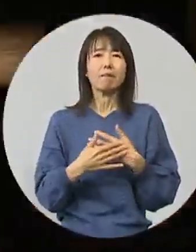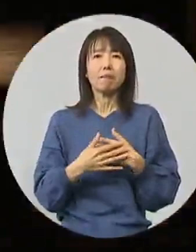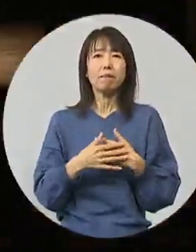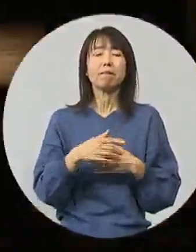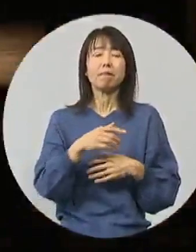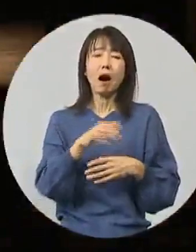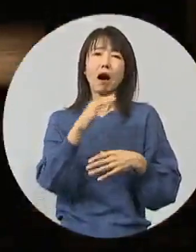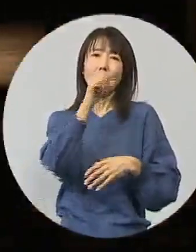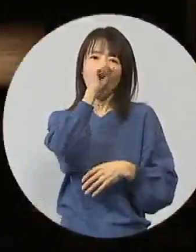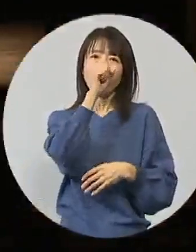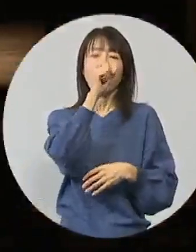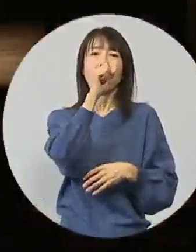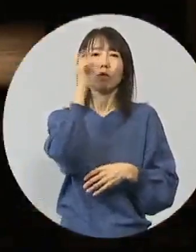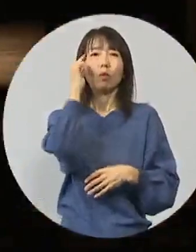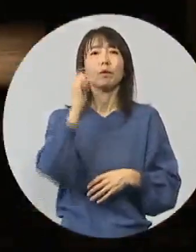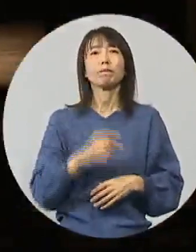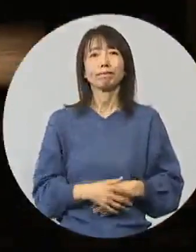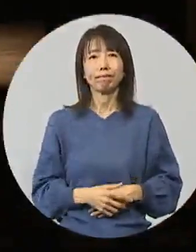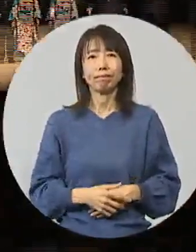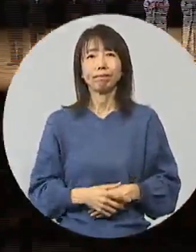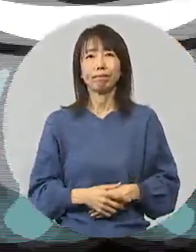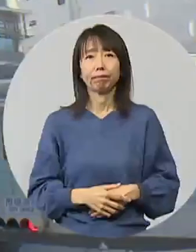で行ってよかったなって思います。